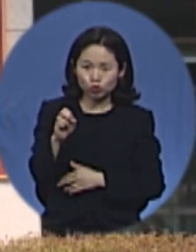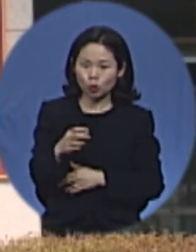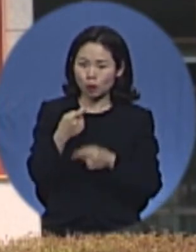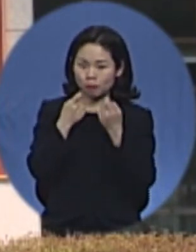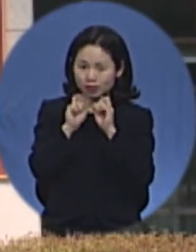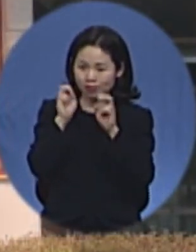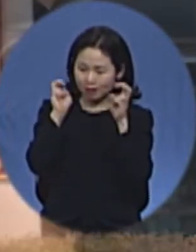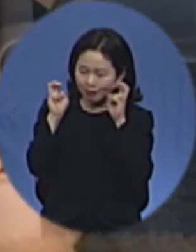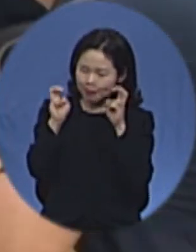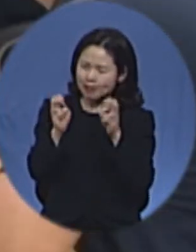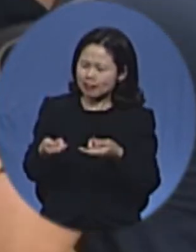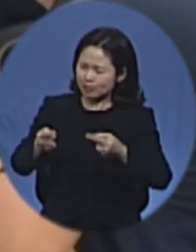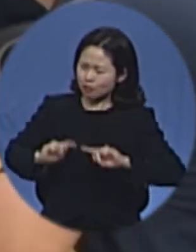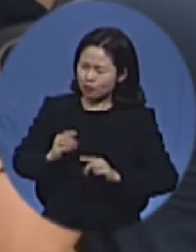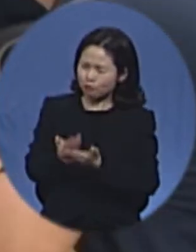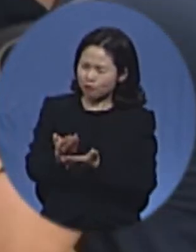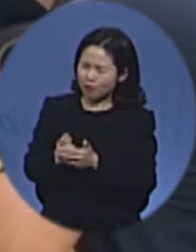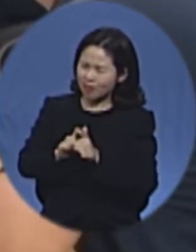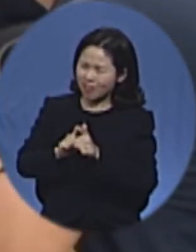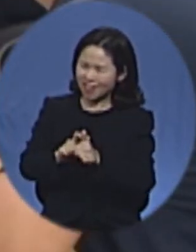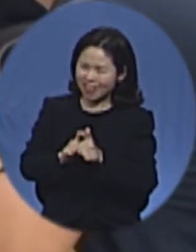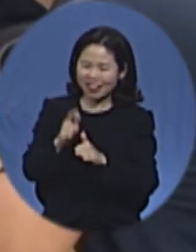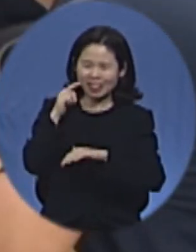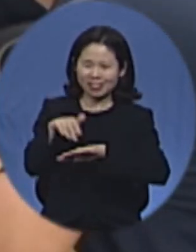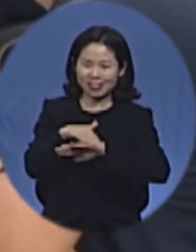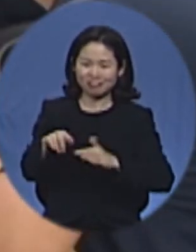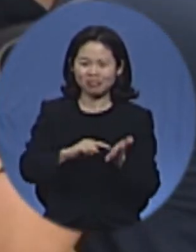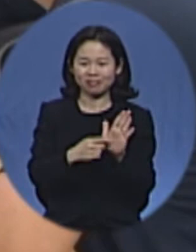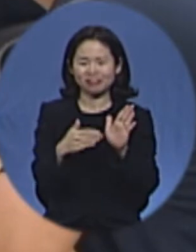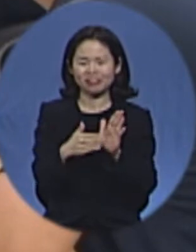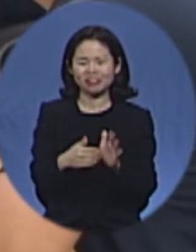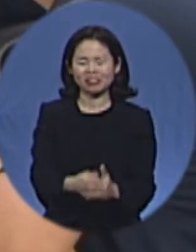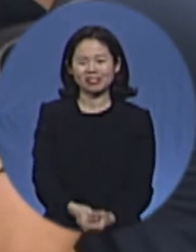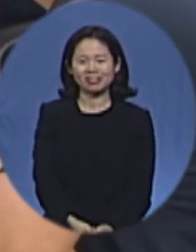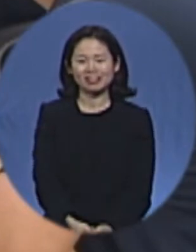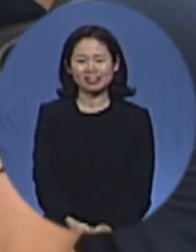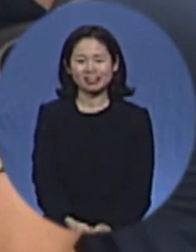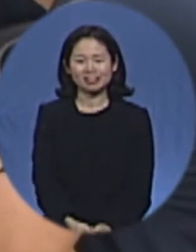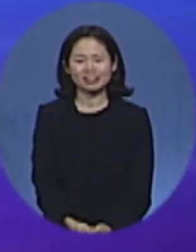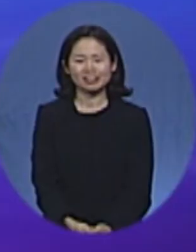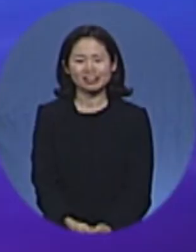기업체에도 참여를 독려하겠다고 밝혔습니다. 복지TV 뉴스 정두리입니다.